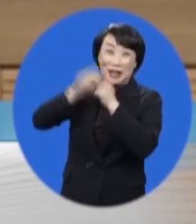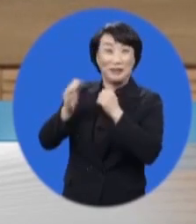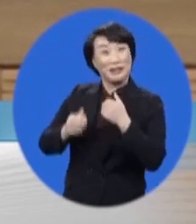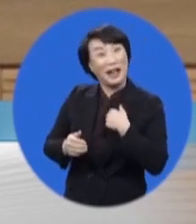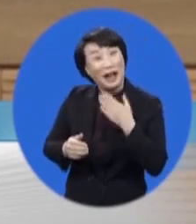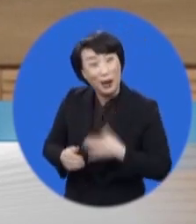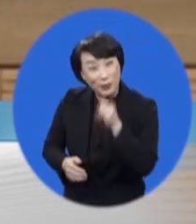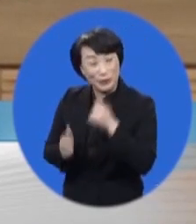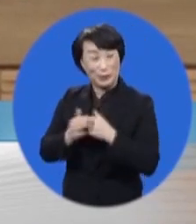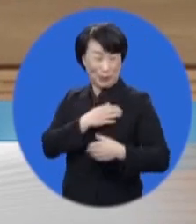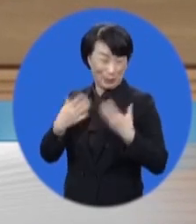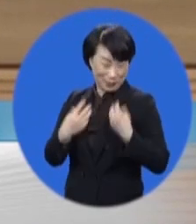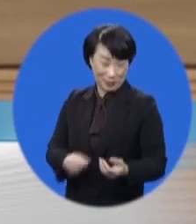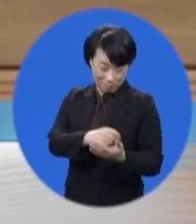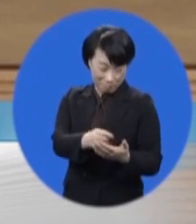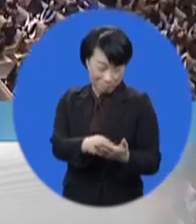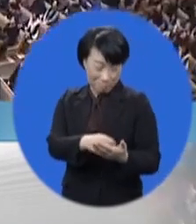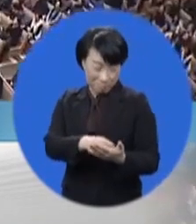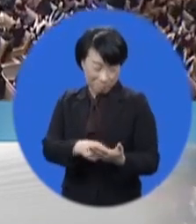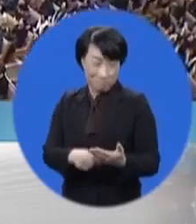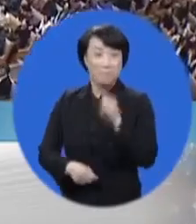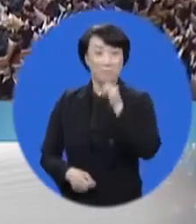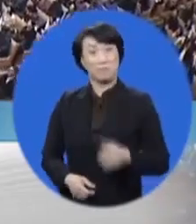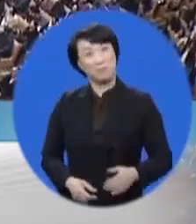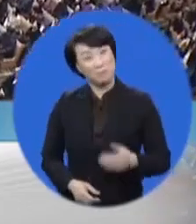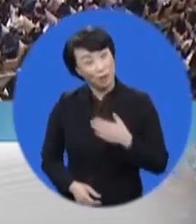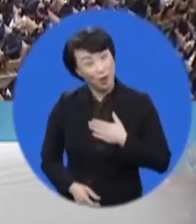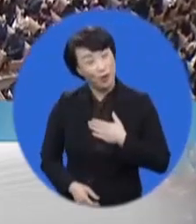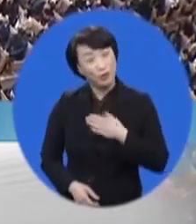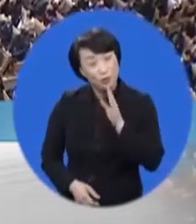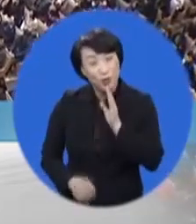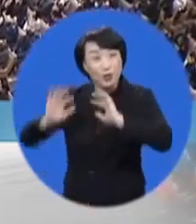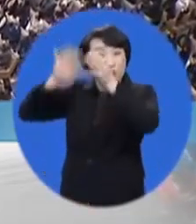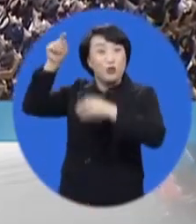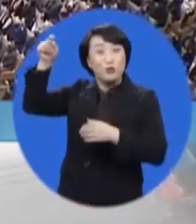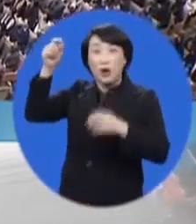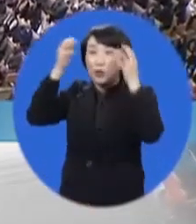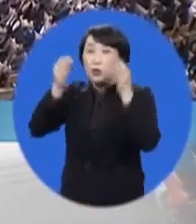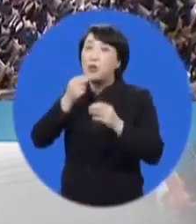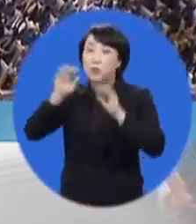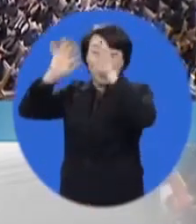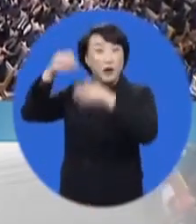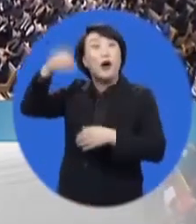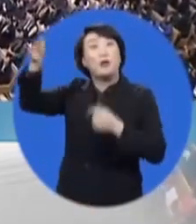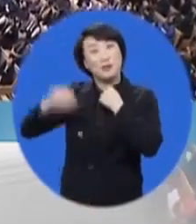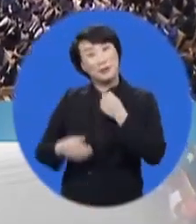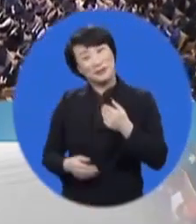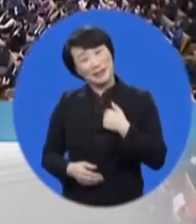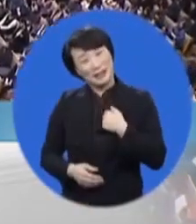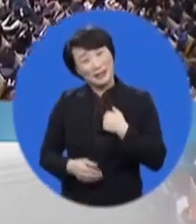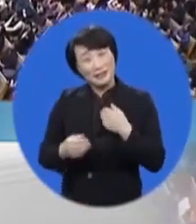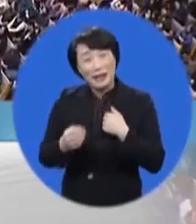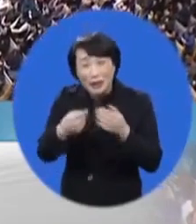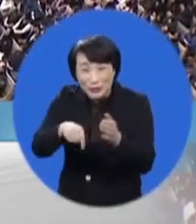때문에 자신 있게 기록했다 이 말입니다. 정말로 천국에, 고통 없는 천국에 가고 싶었고 나